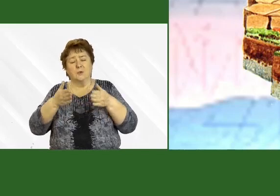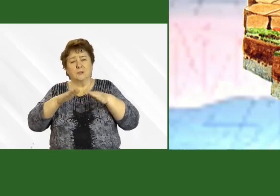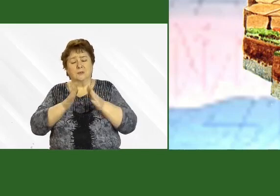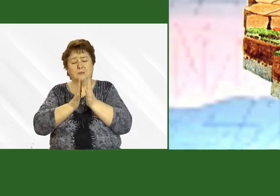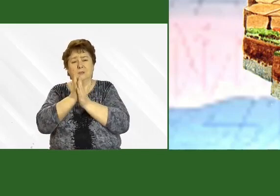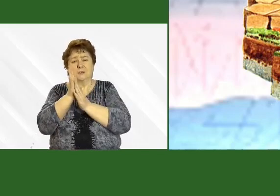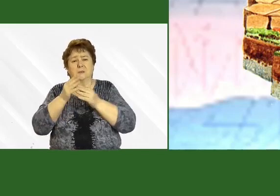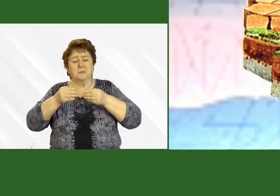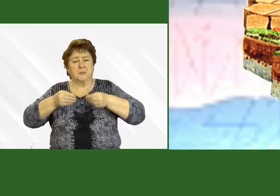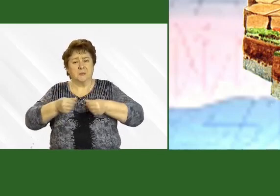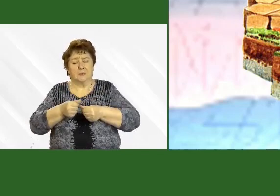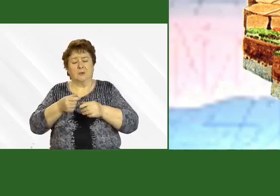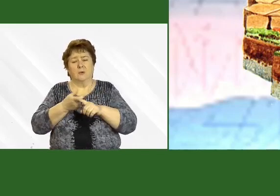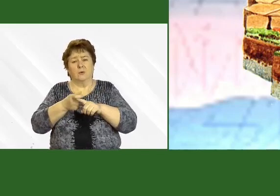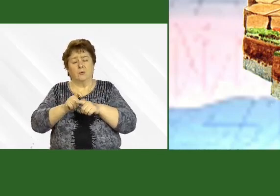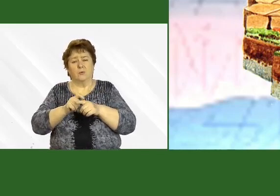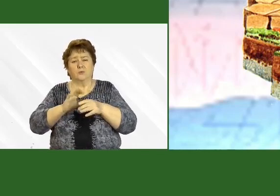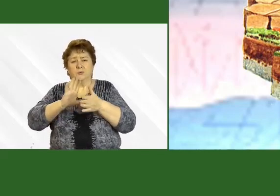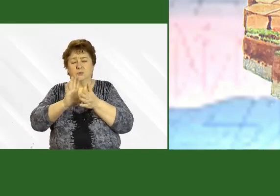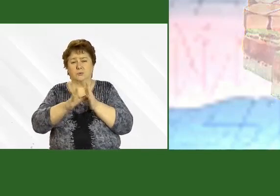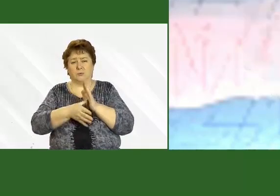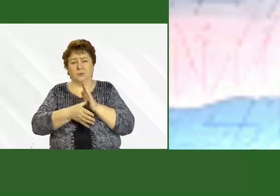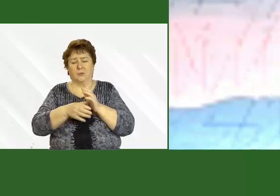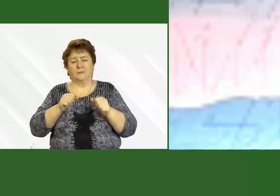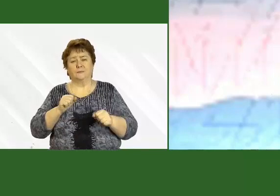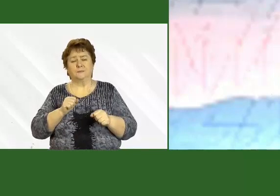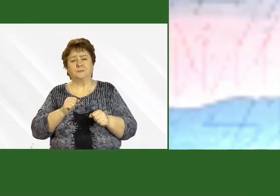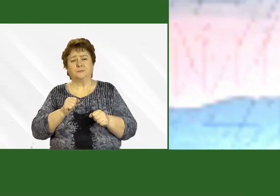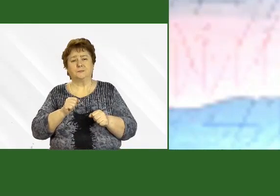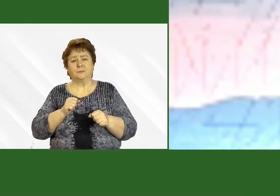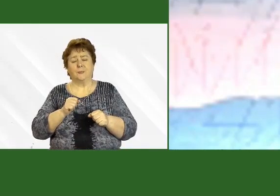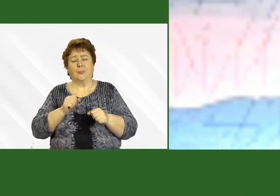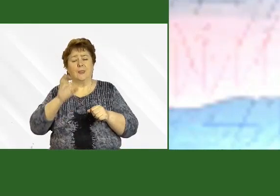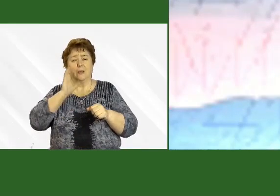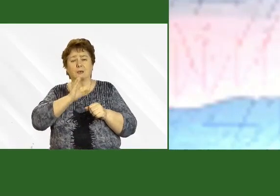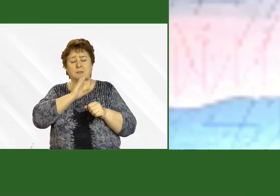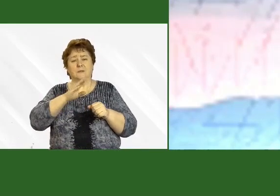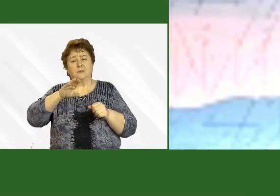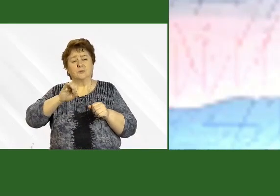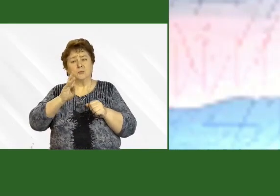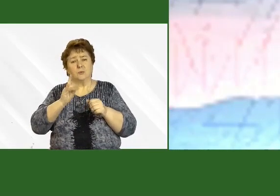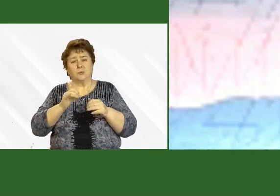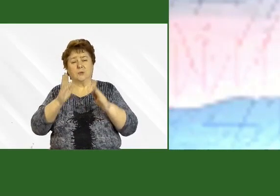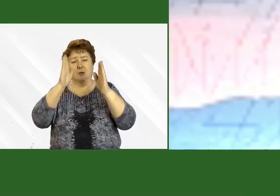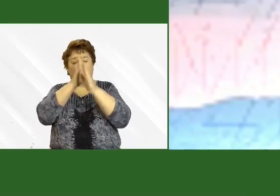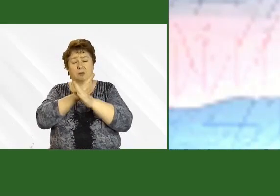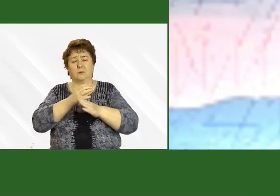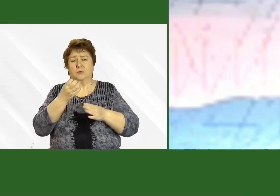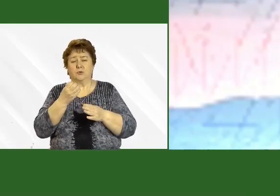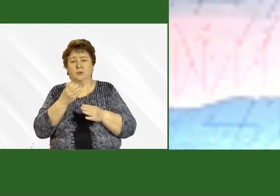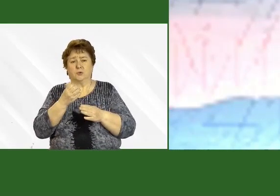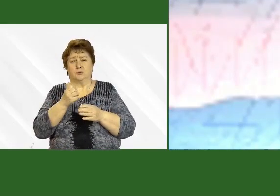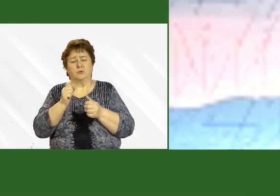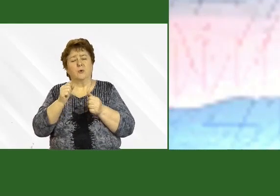разлагаются очень медленно на севере тундры климат еще довольно